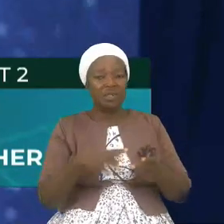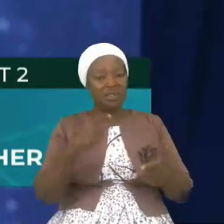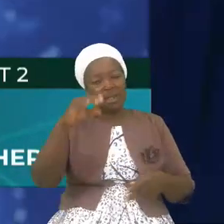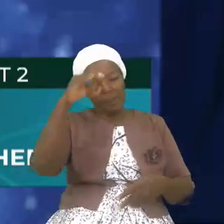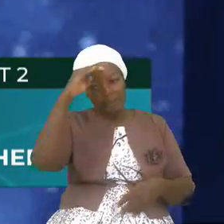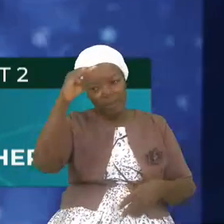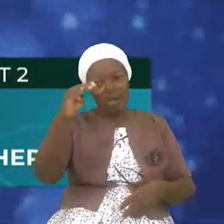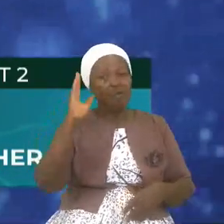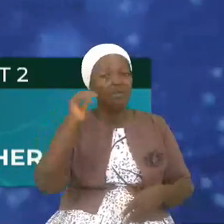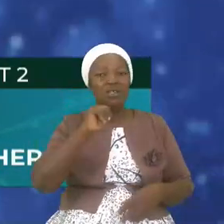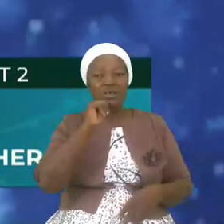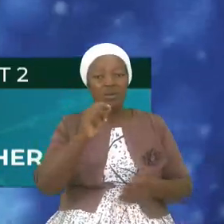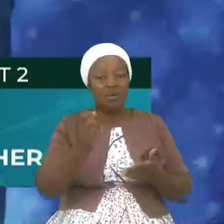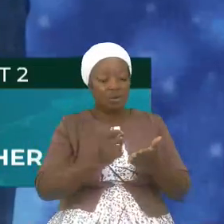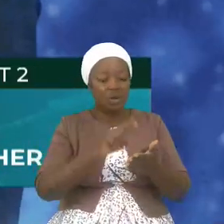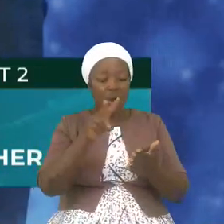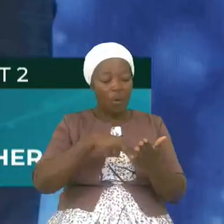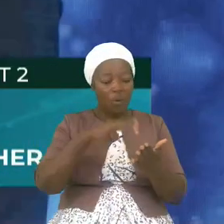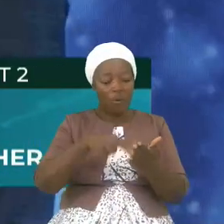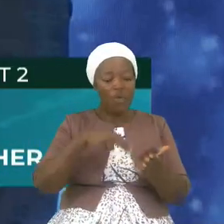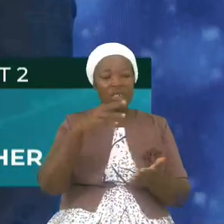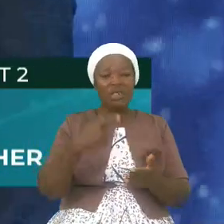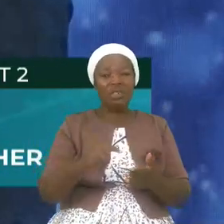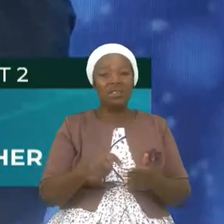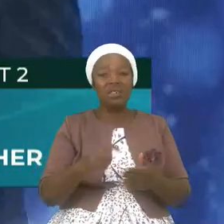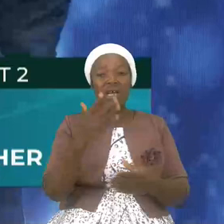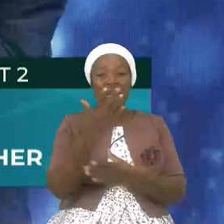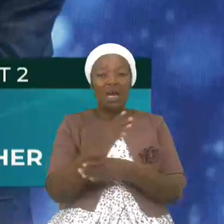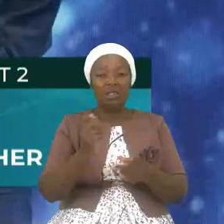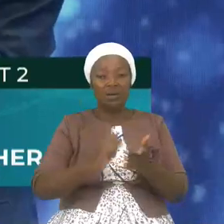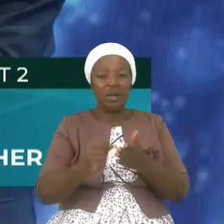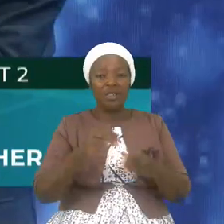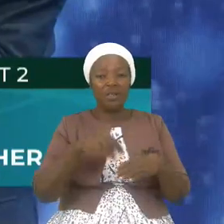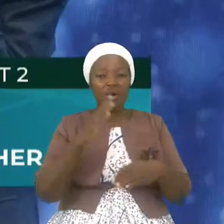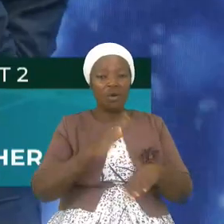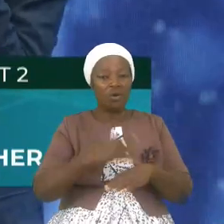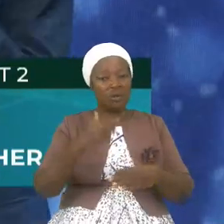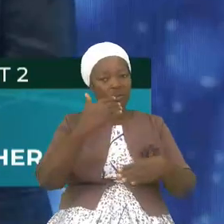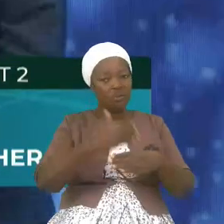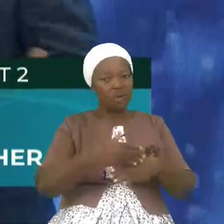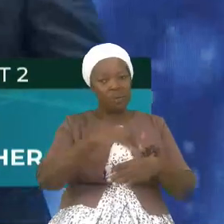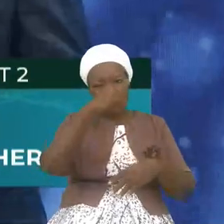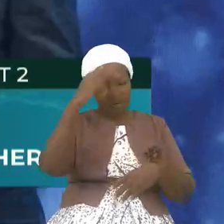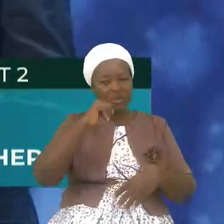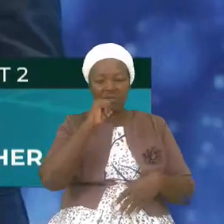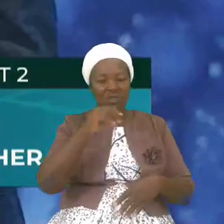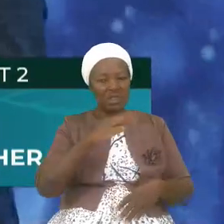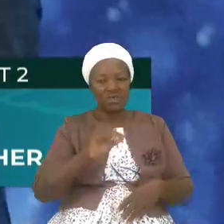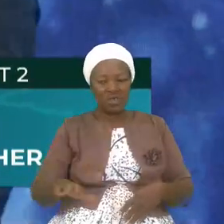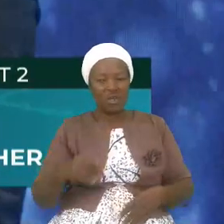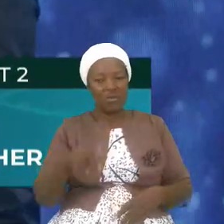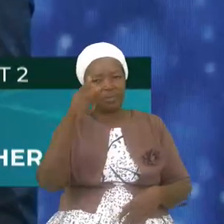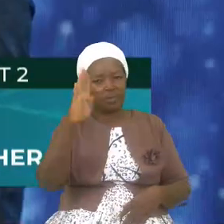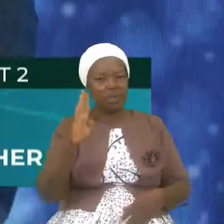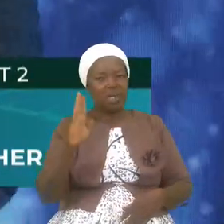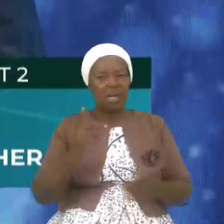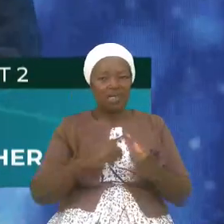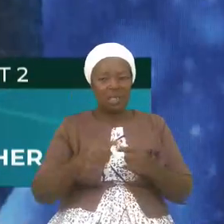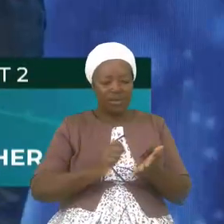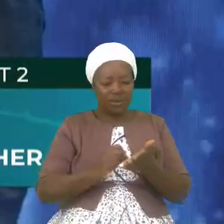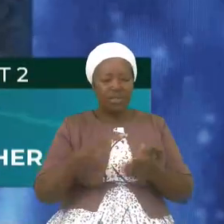l'époque, l'homme ne pouvait pas lire l'écriture parce qu'il n'était pas un enfant de Dieu et